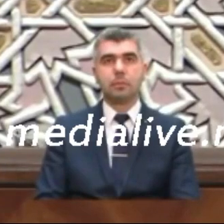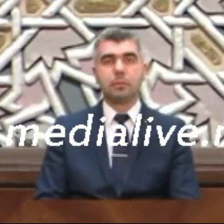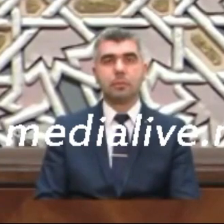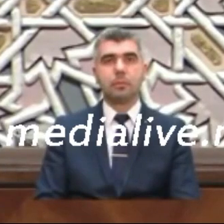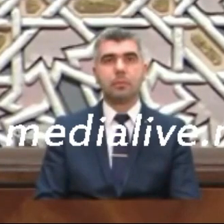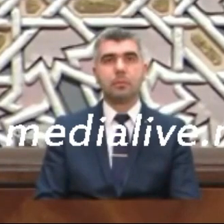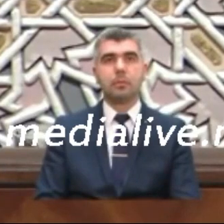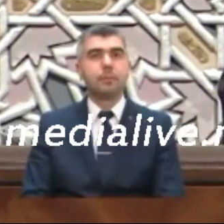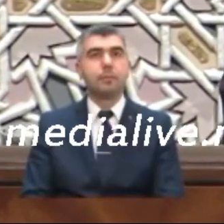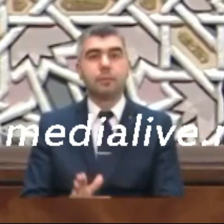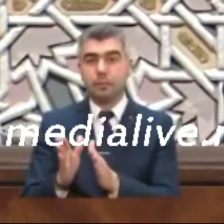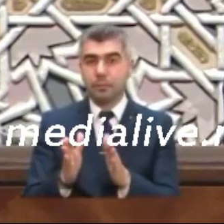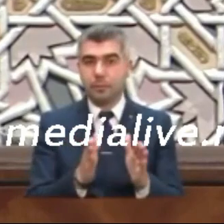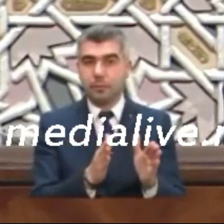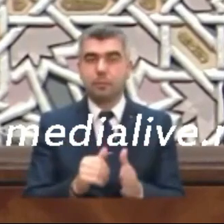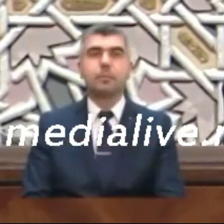تفضل.